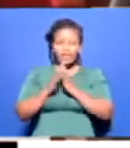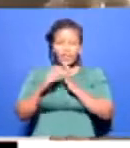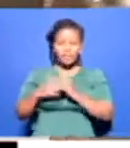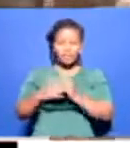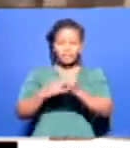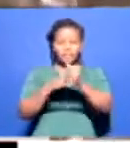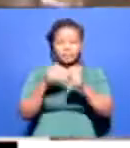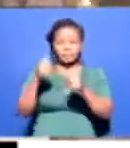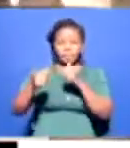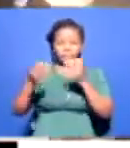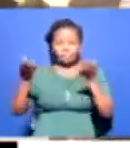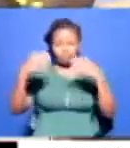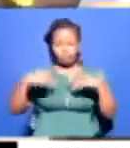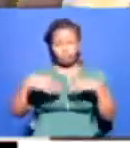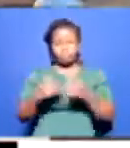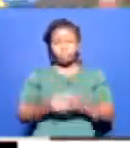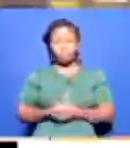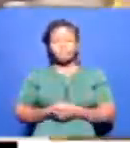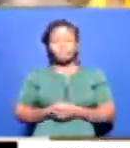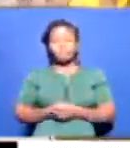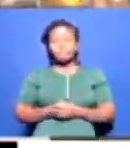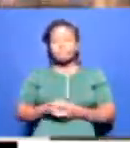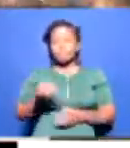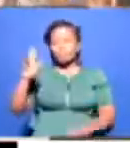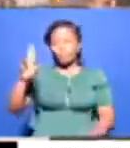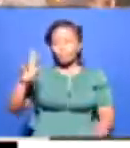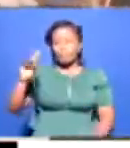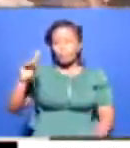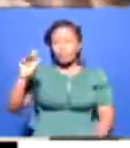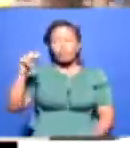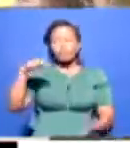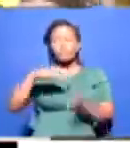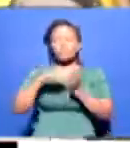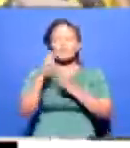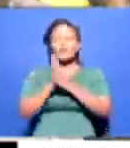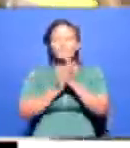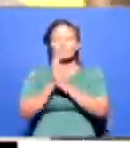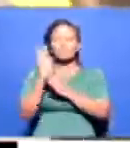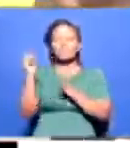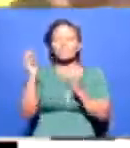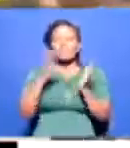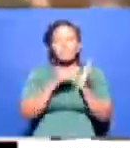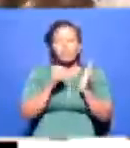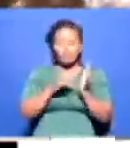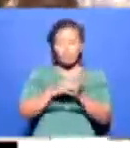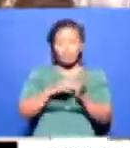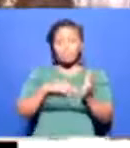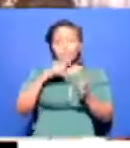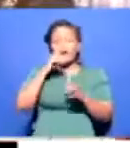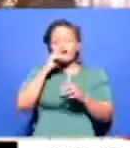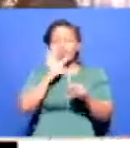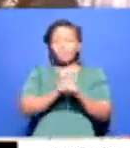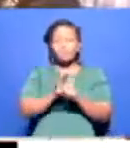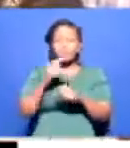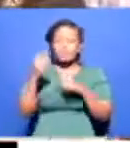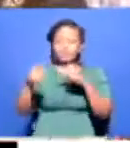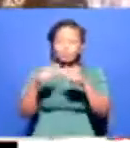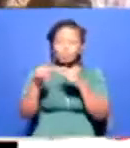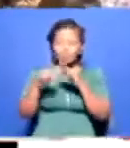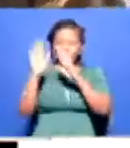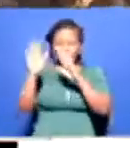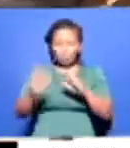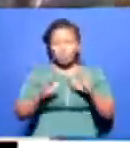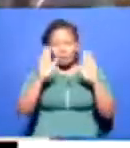utakaonipatia. A section of UDA aspirants in Makueni County has pledged to continue popularizing the bottom-up economic